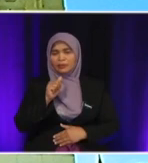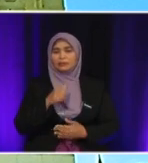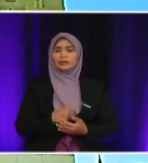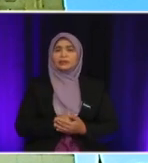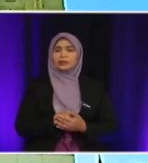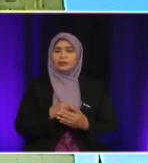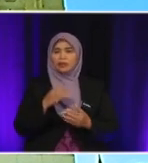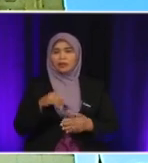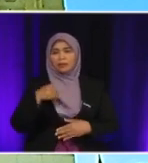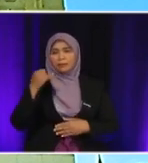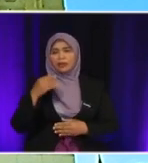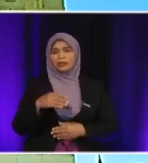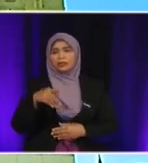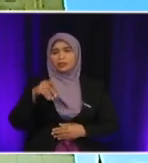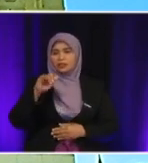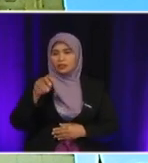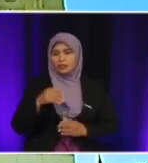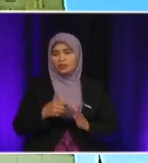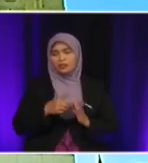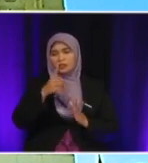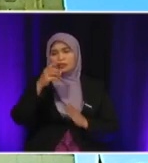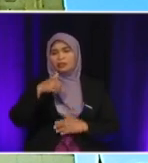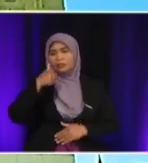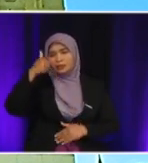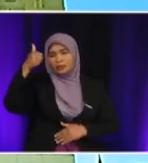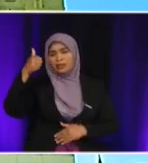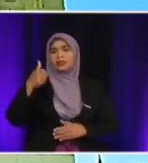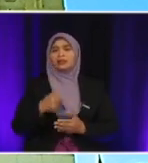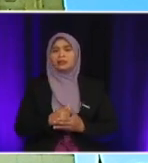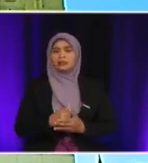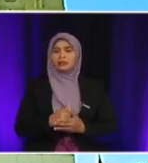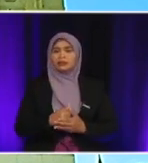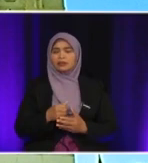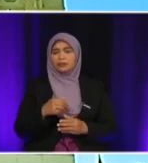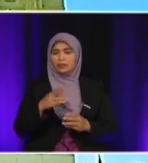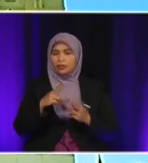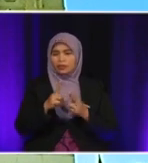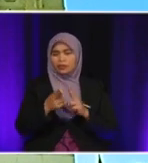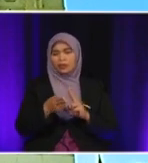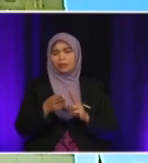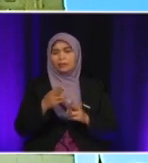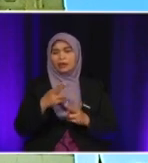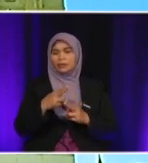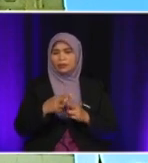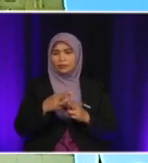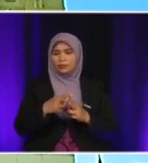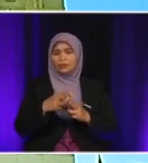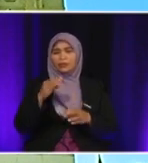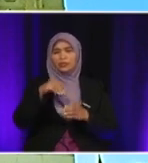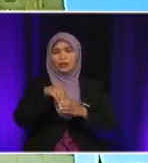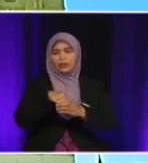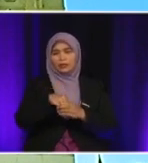sabaran menjulang Panji kemenangan terukir namamu